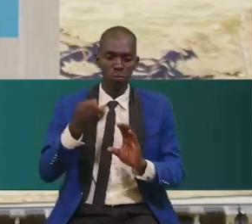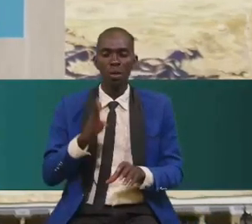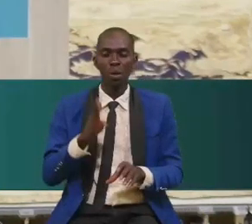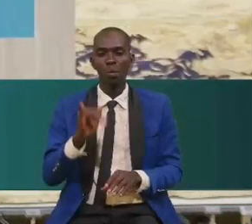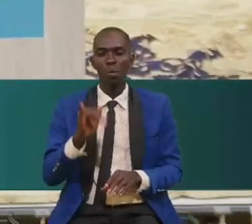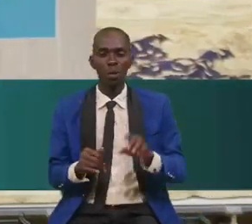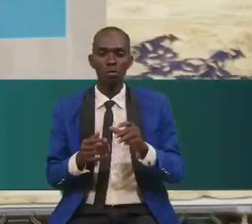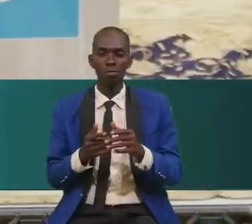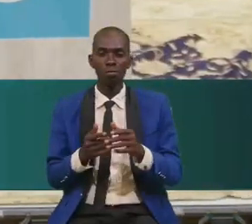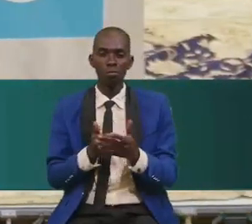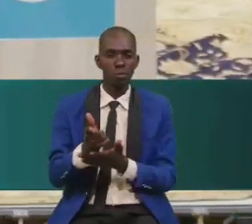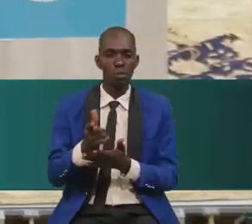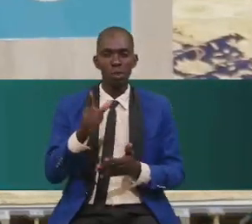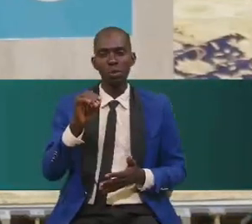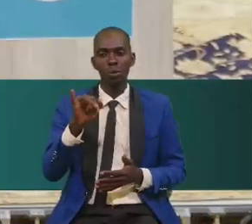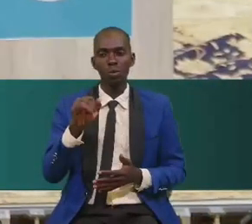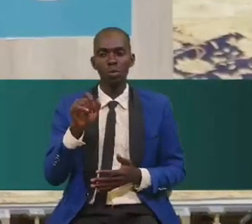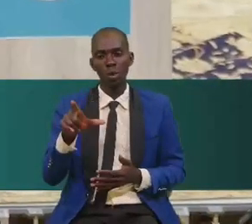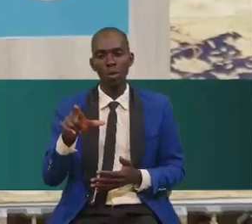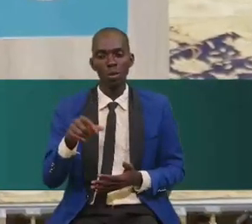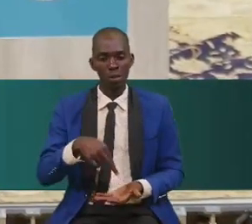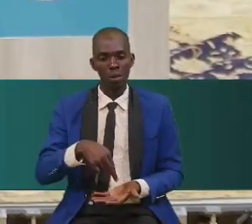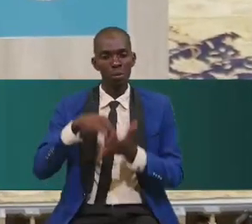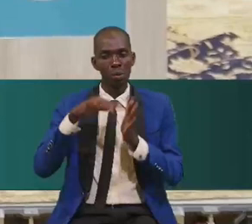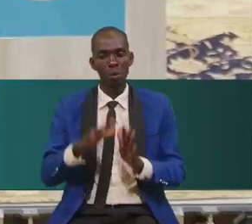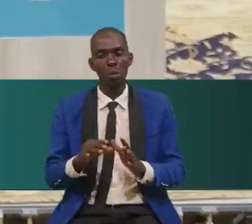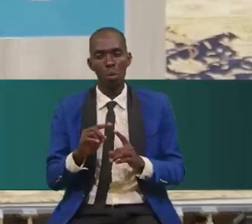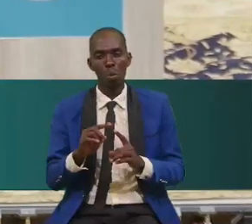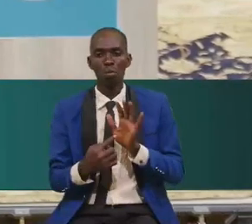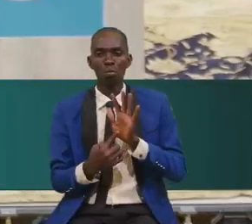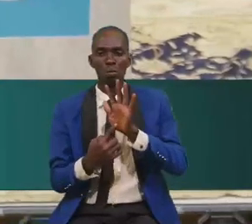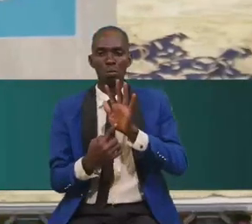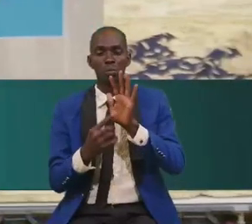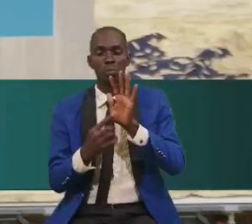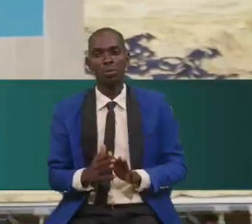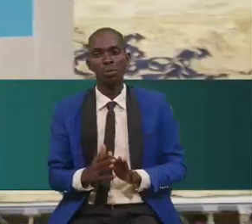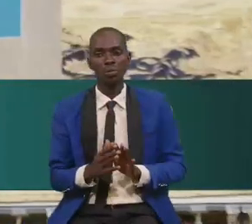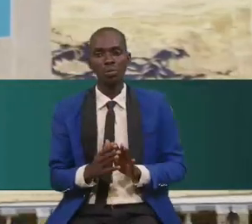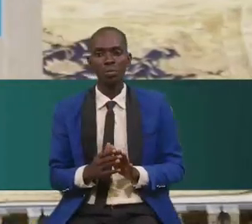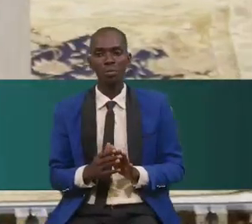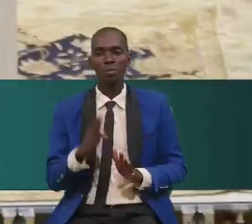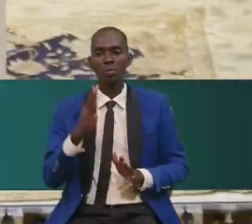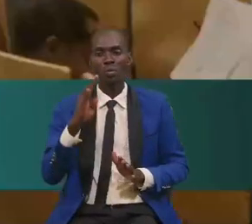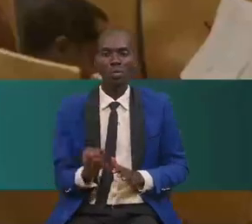loyaux. Le prix de la pénétration par les ambassadeurs loyaux.